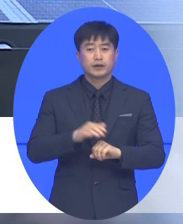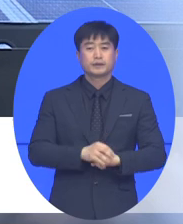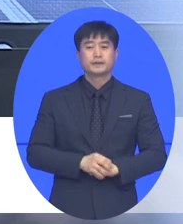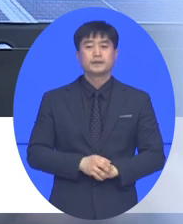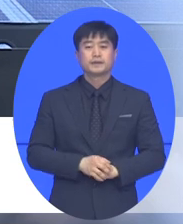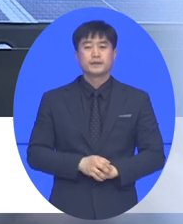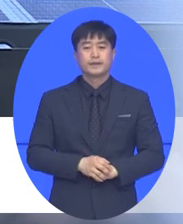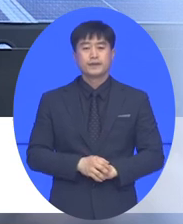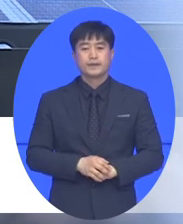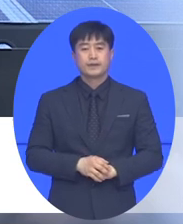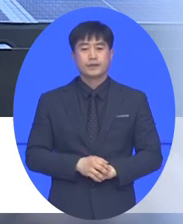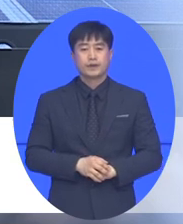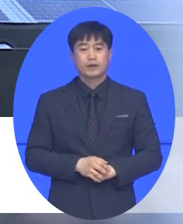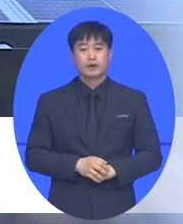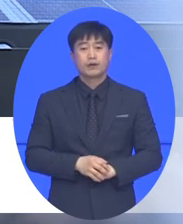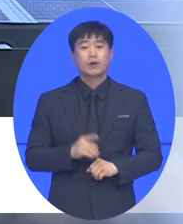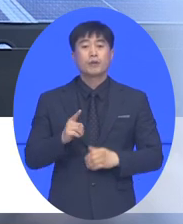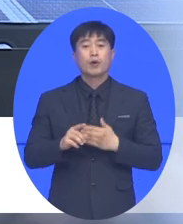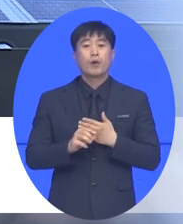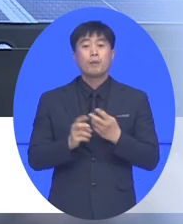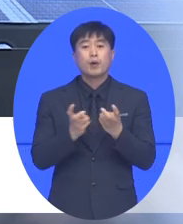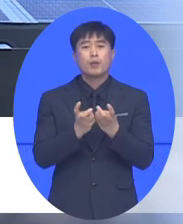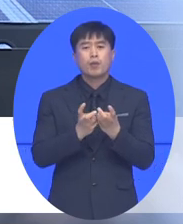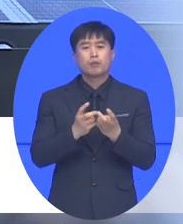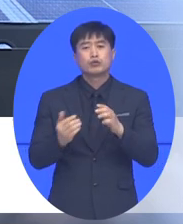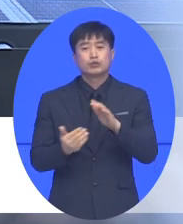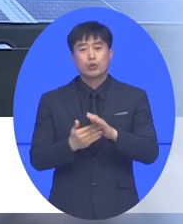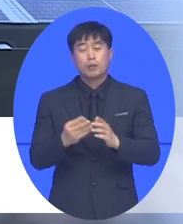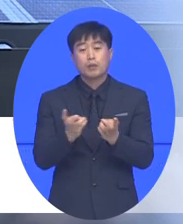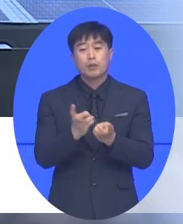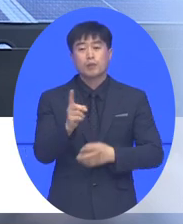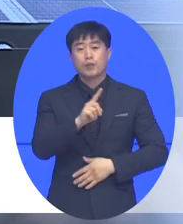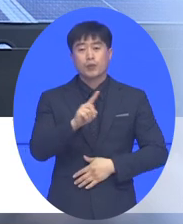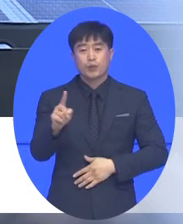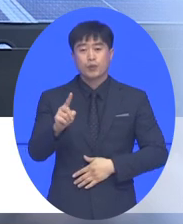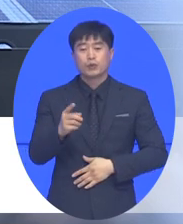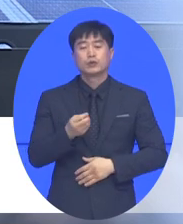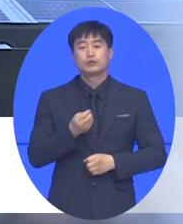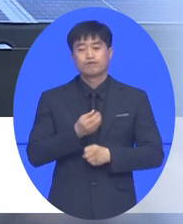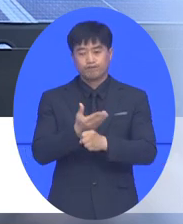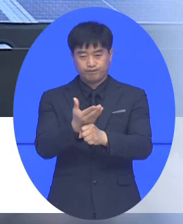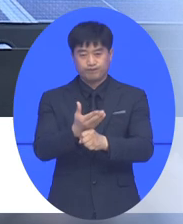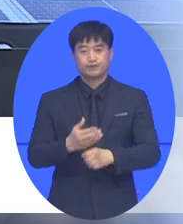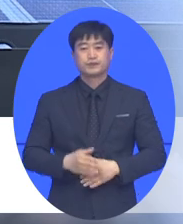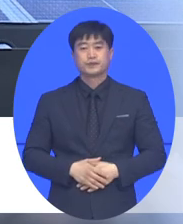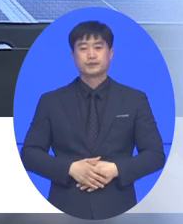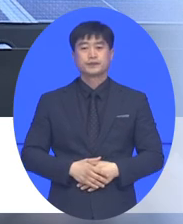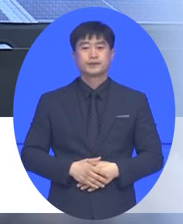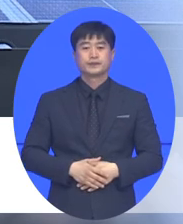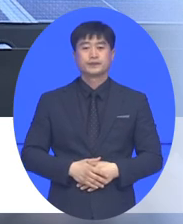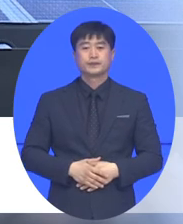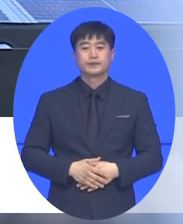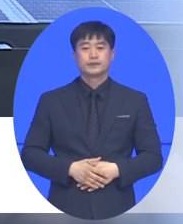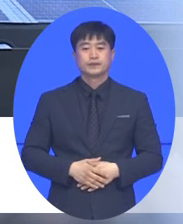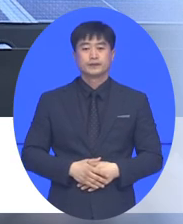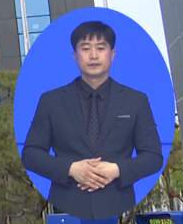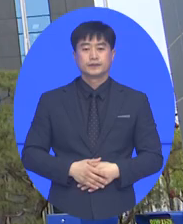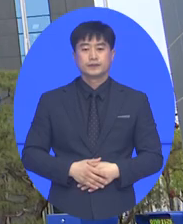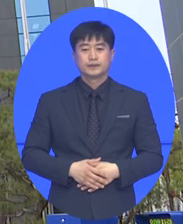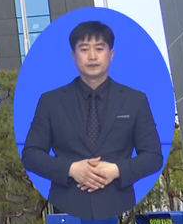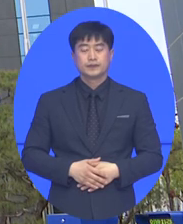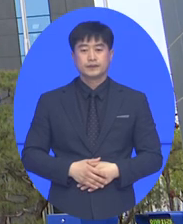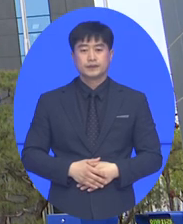했습니다. 그렇다면 이걸 대체 어떻게 실현한다는 건지 최재형 기자의 추가 보도로 같이 들여다보시죠.